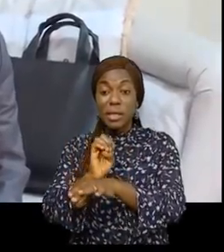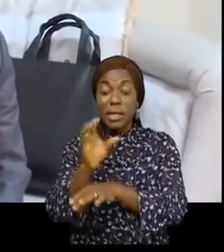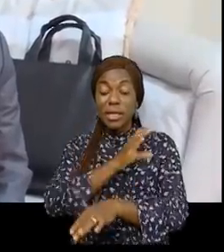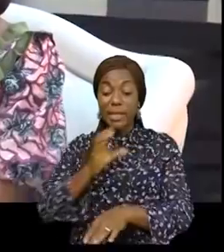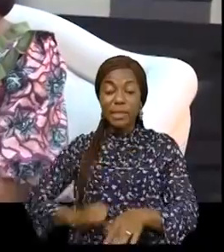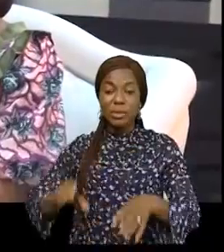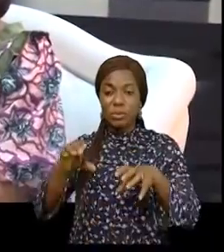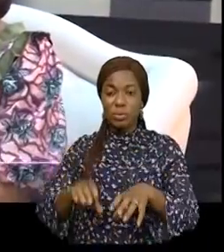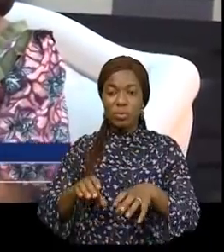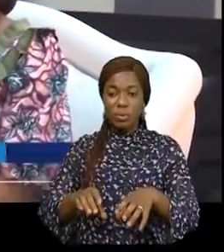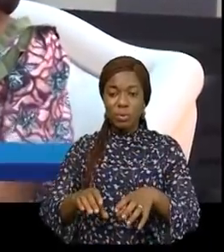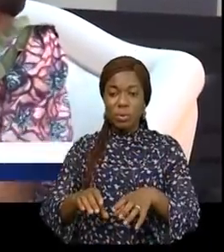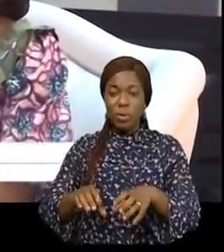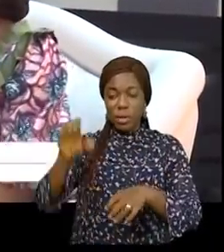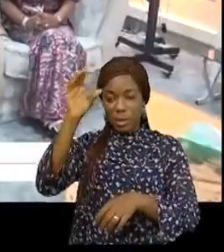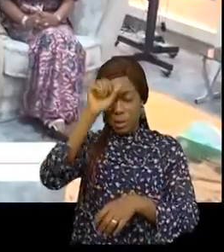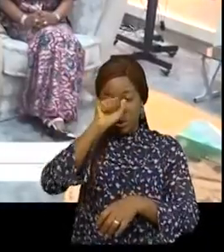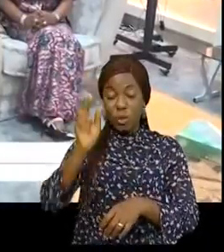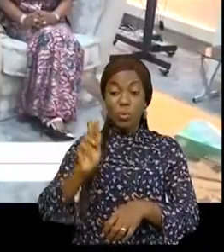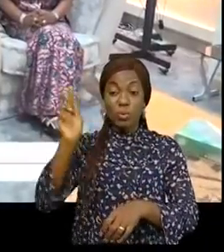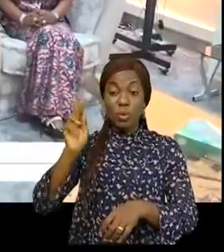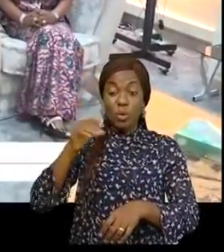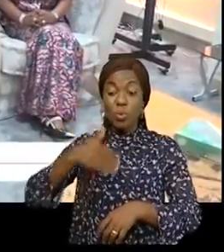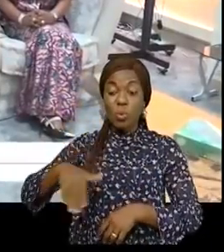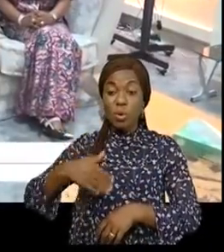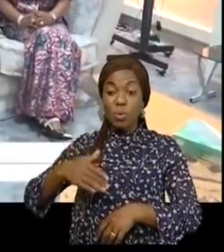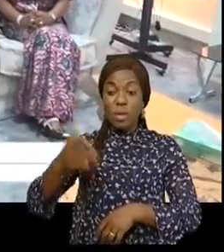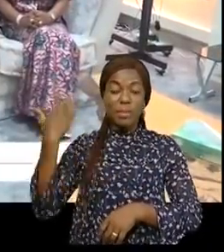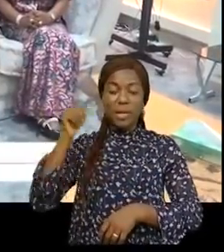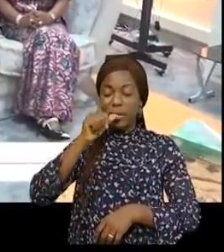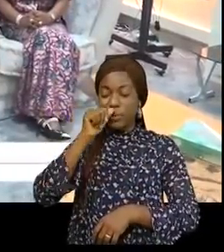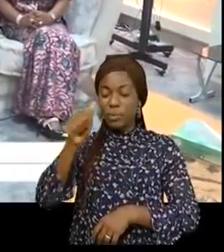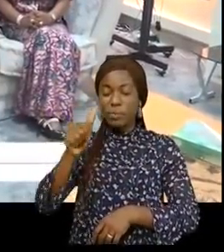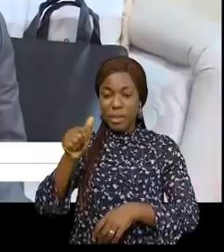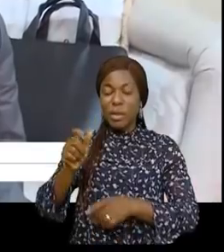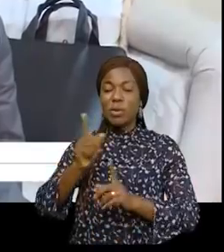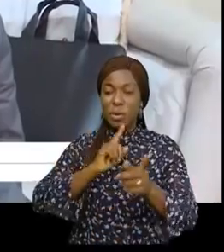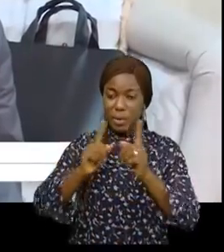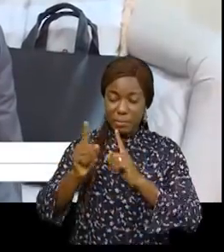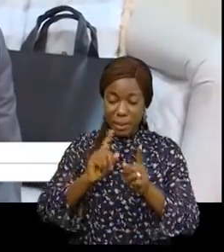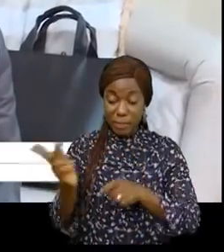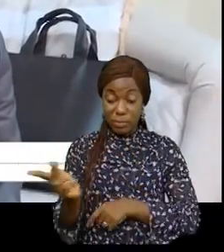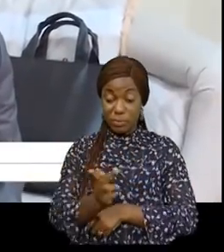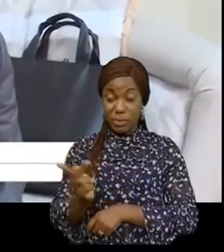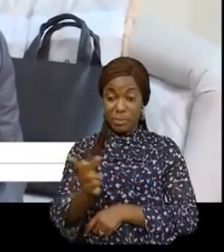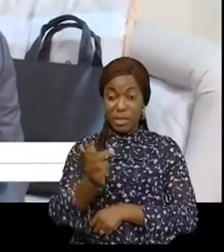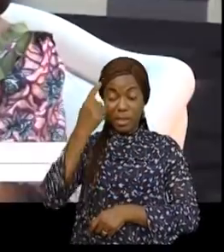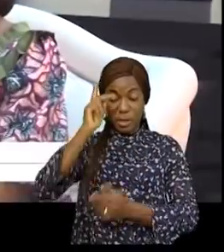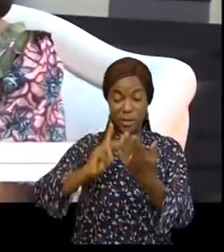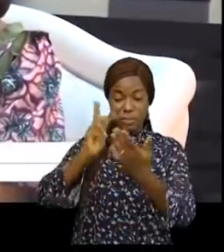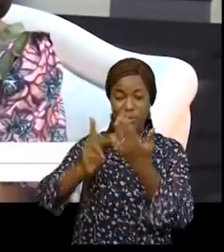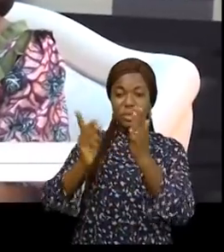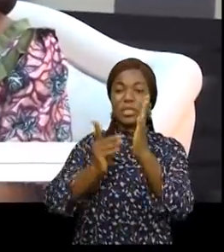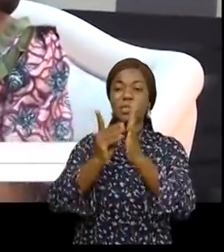Grand Bandundu qui regroupe les Kwilu, les Kwango et les Maïndombe, il a été question de parler et entrevoir des projets de